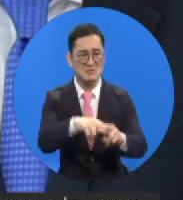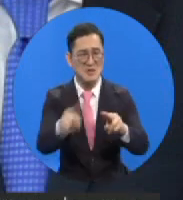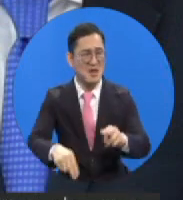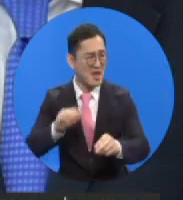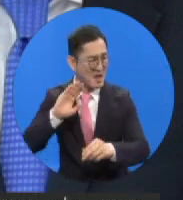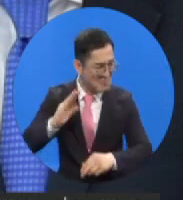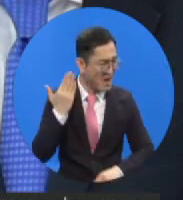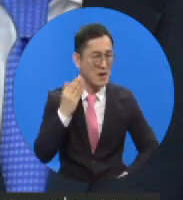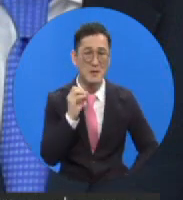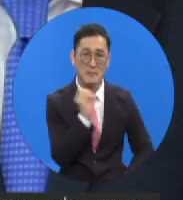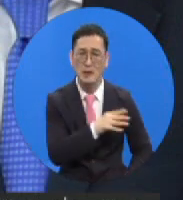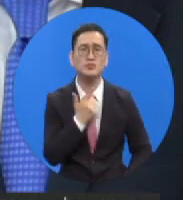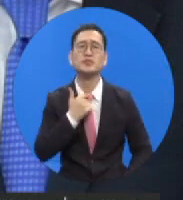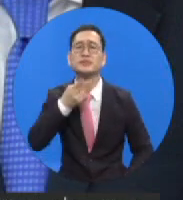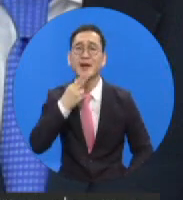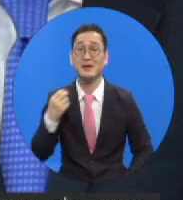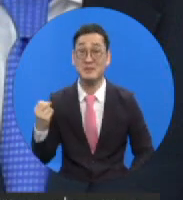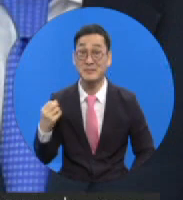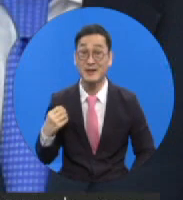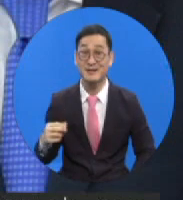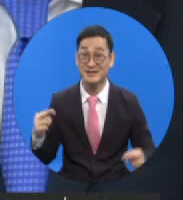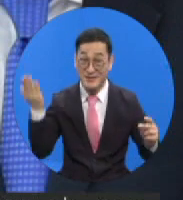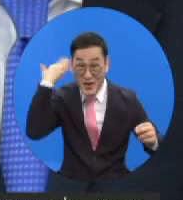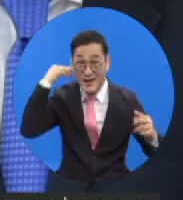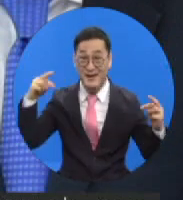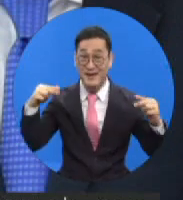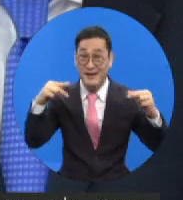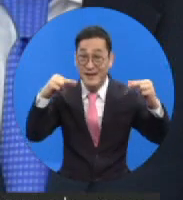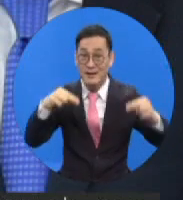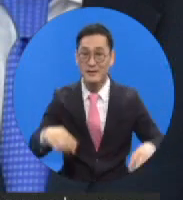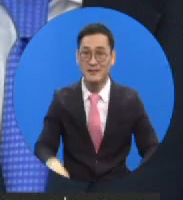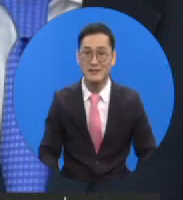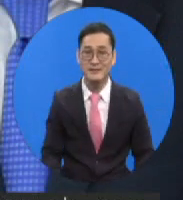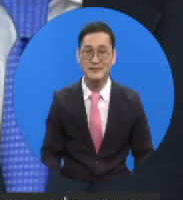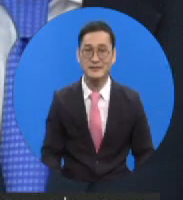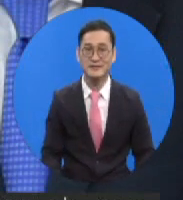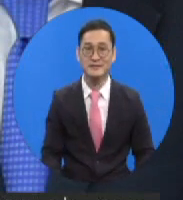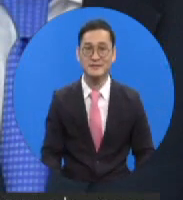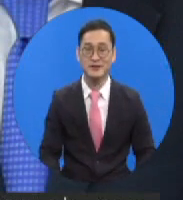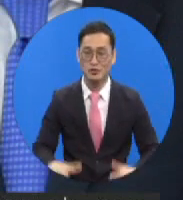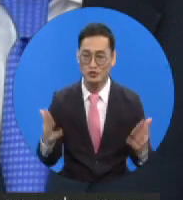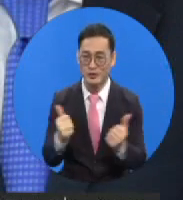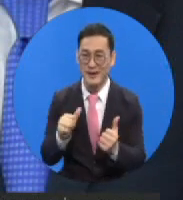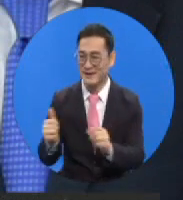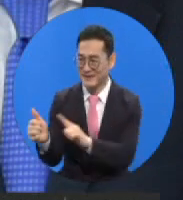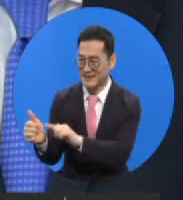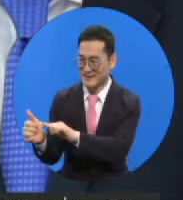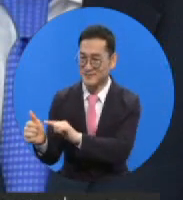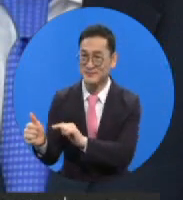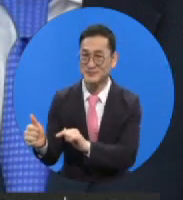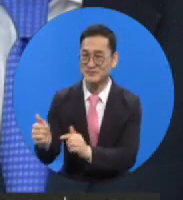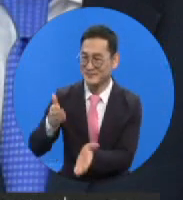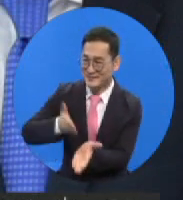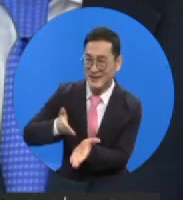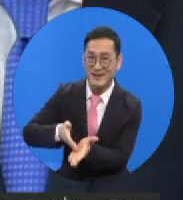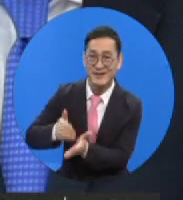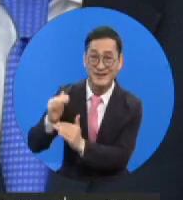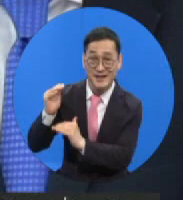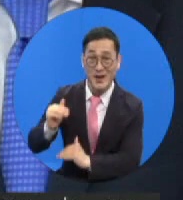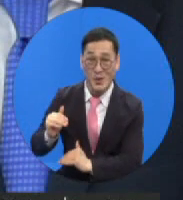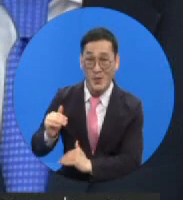사실 없다. 라고 반박했었는데 그에 대해서 조금 전 국감 싱크에서 발언에서 들었었던